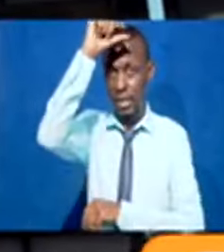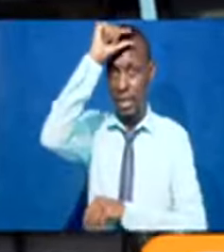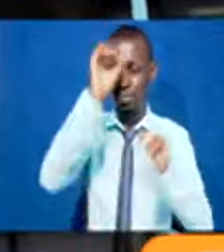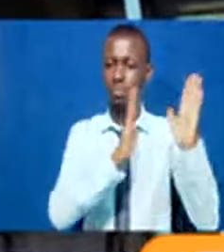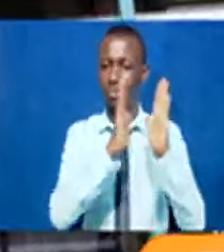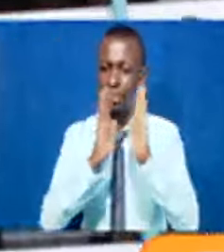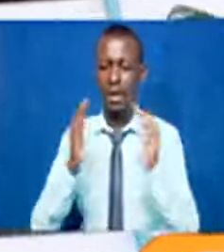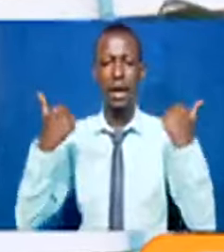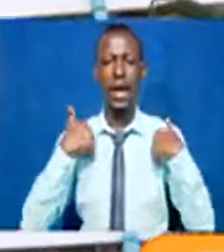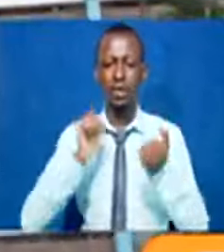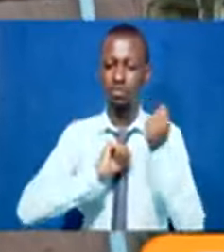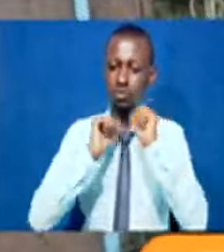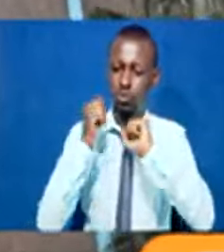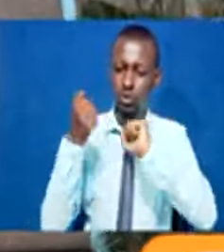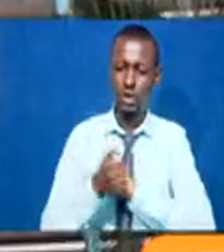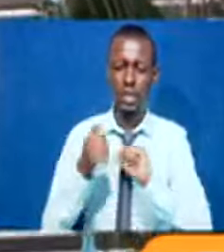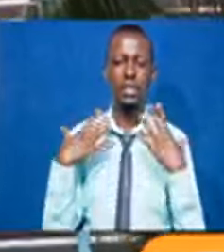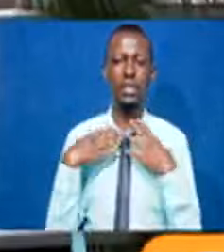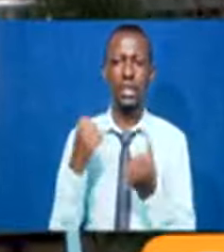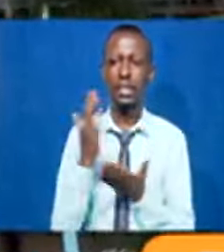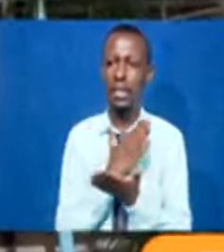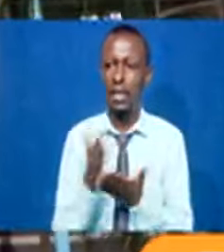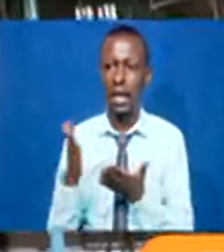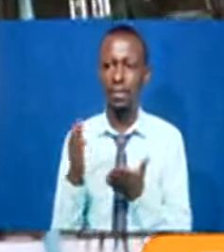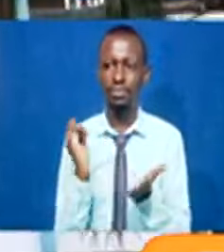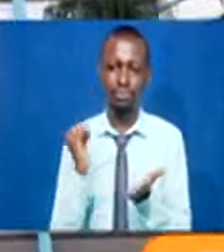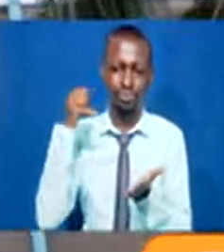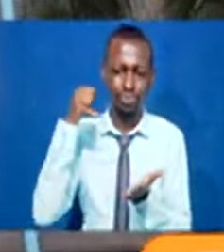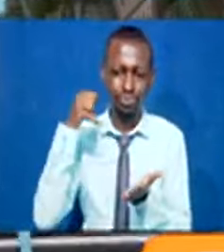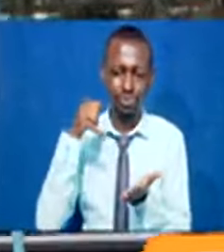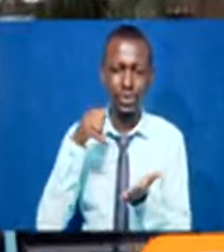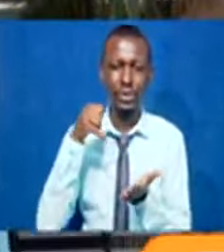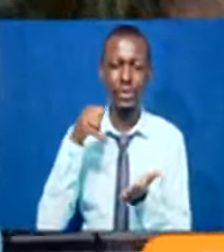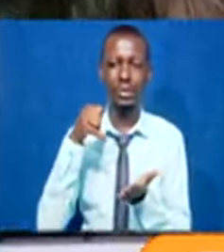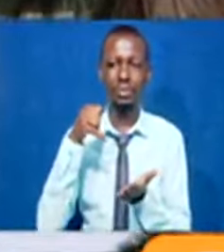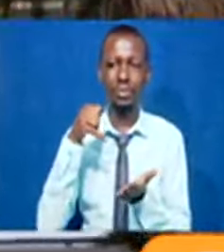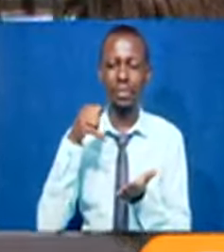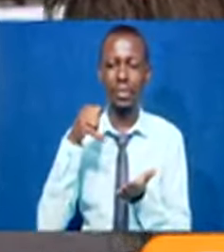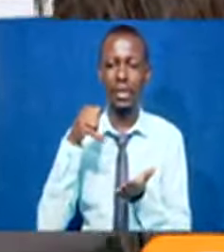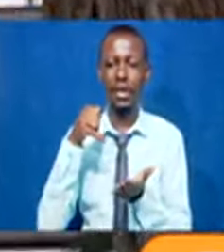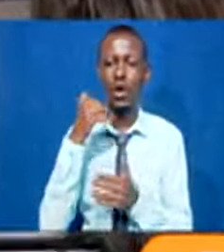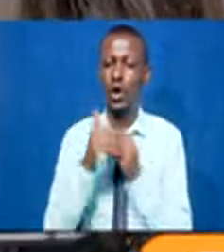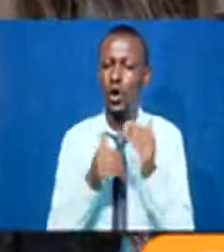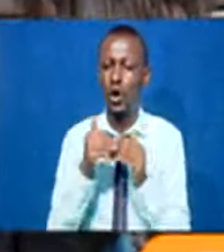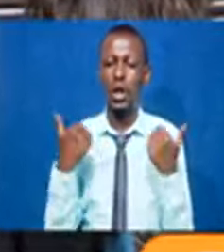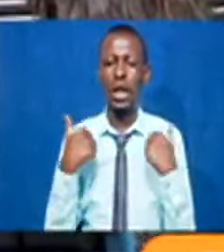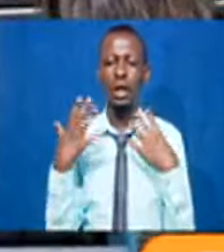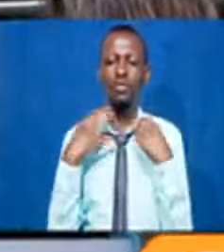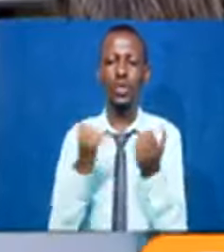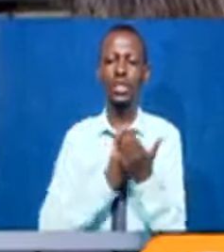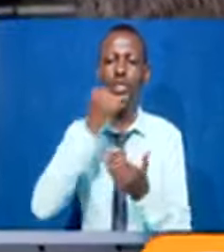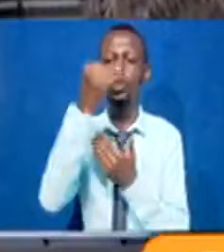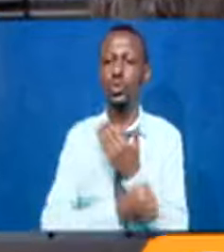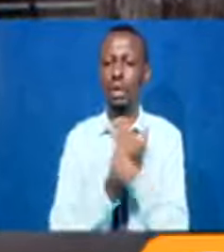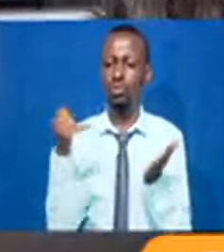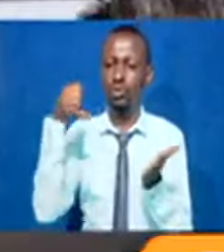ya kufanyia marekebisho sekta ya afya, ikiwemo utekelezaji wa bima ya afya kwa wote, ambayo